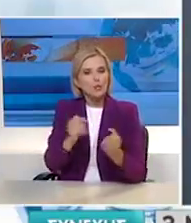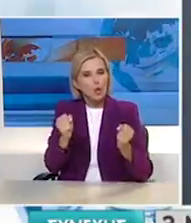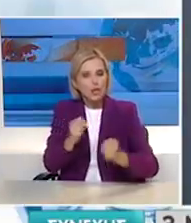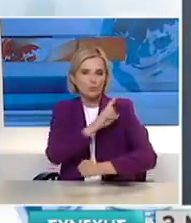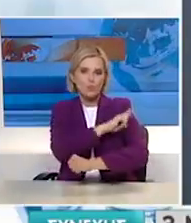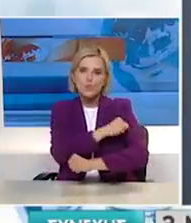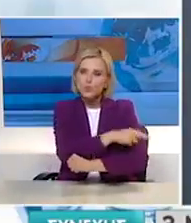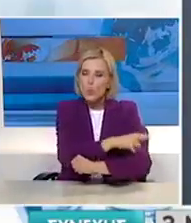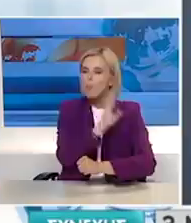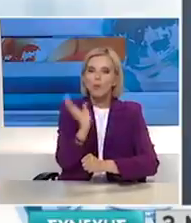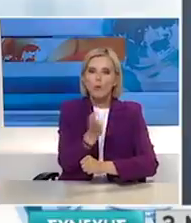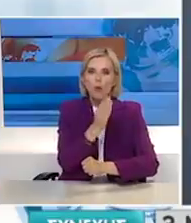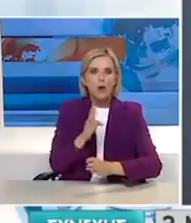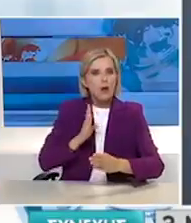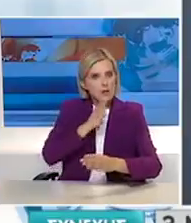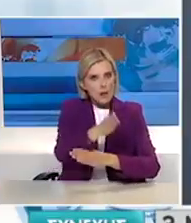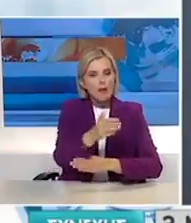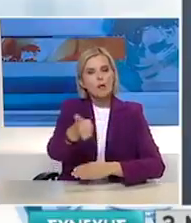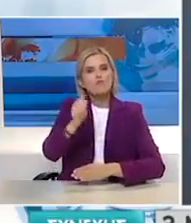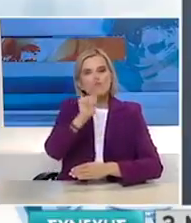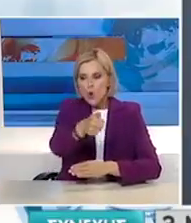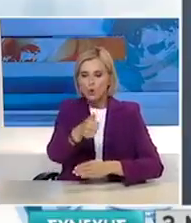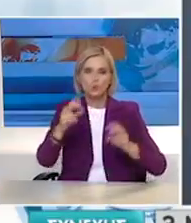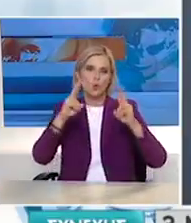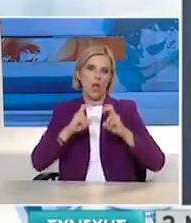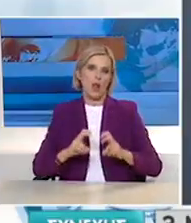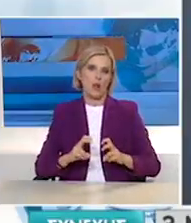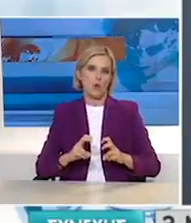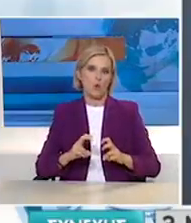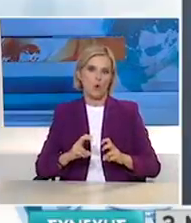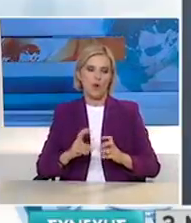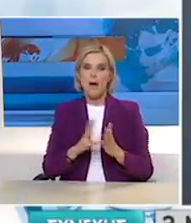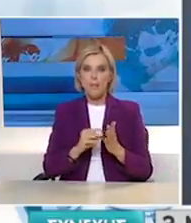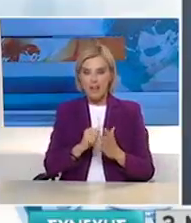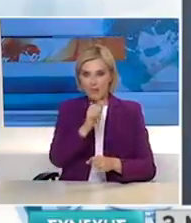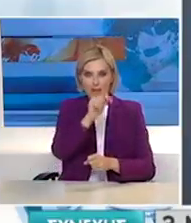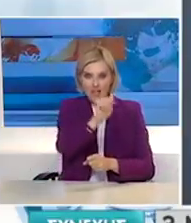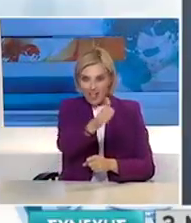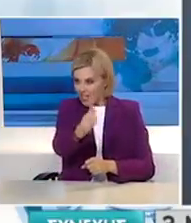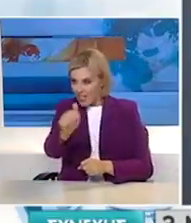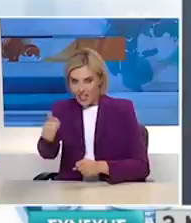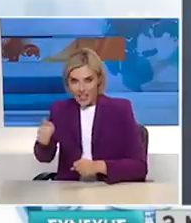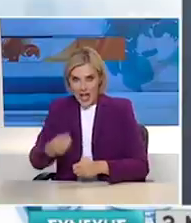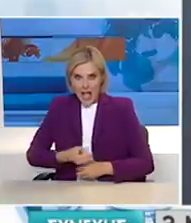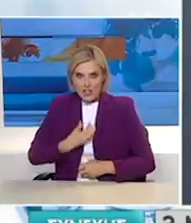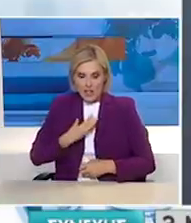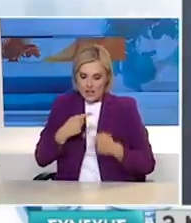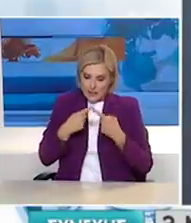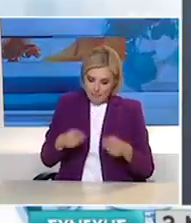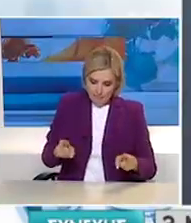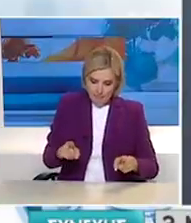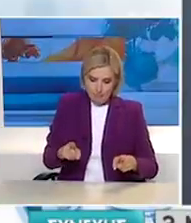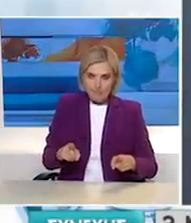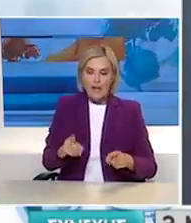μονάδα του ΕΟΔΗ, να πηγαίνει να ελεγχθεί. Αυτό θα μου άρεσε σαν μια ευκαιρία αναζήτησης βοήθειας και κάτι που να το